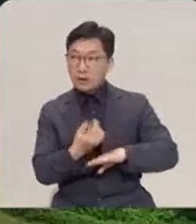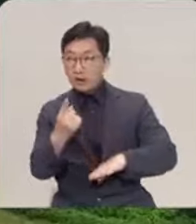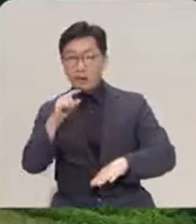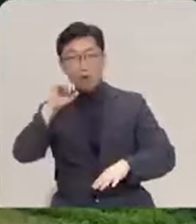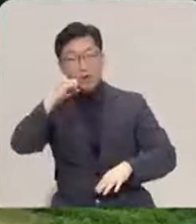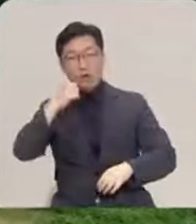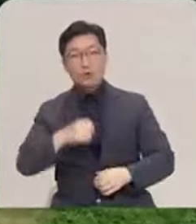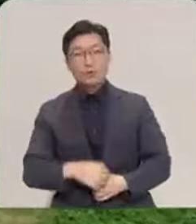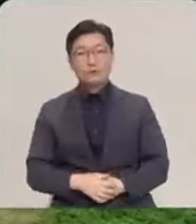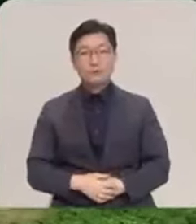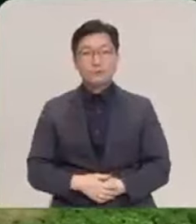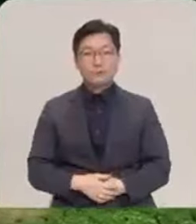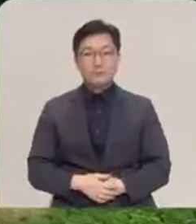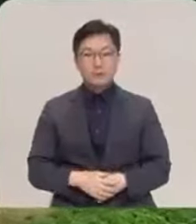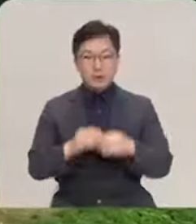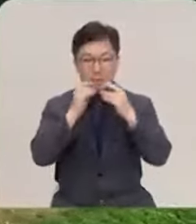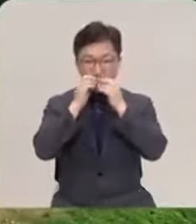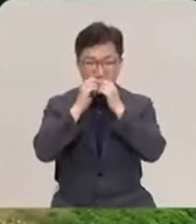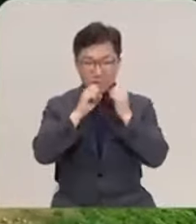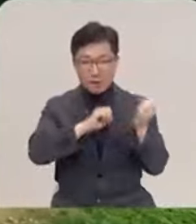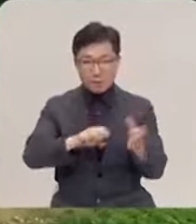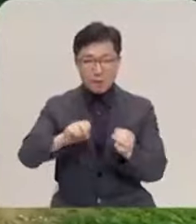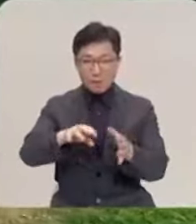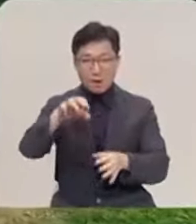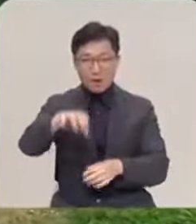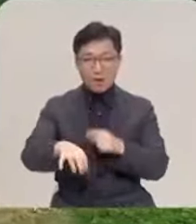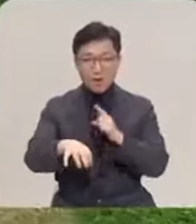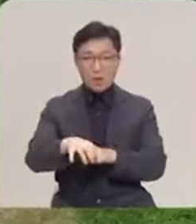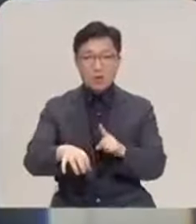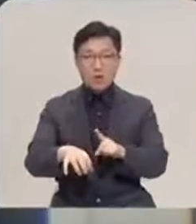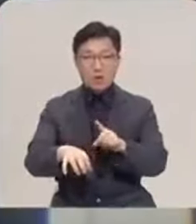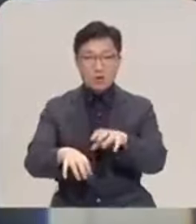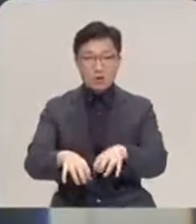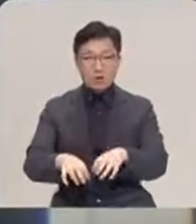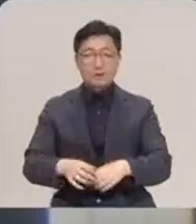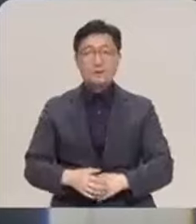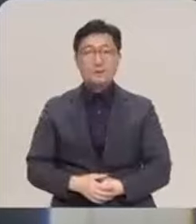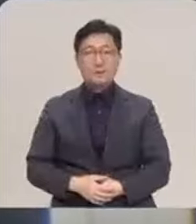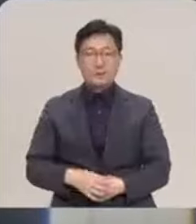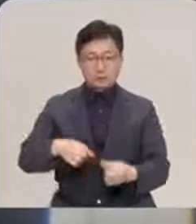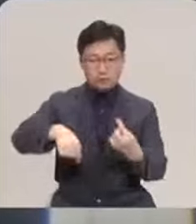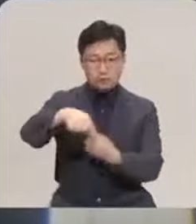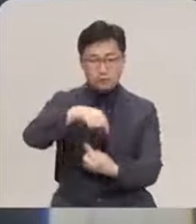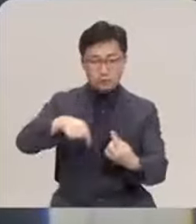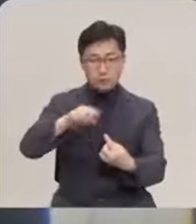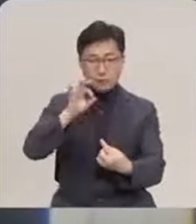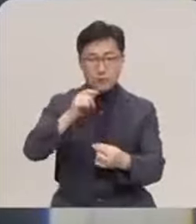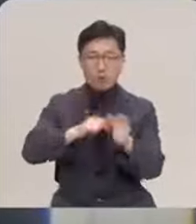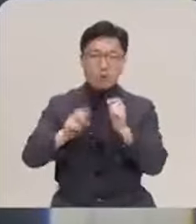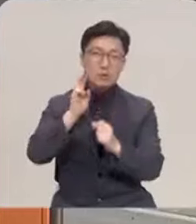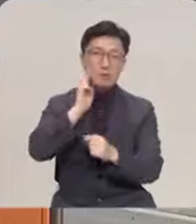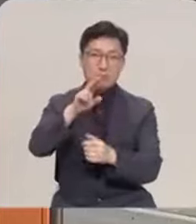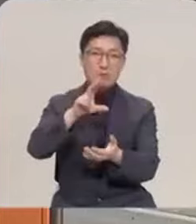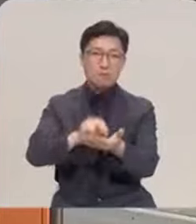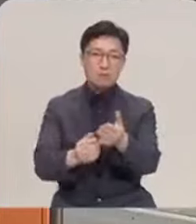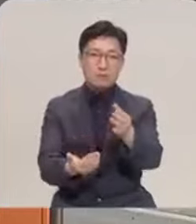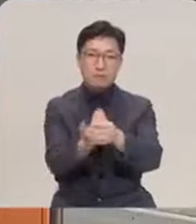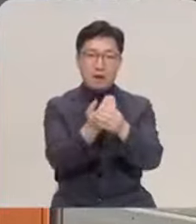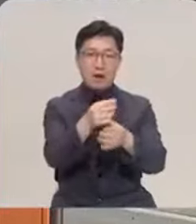있습니다 음식물과 제활용 쓰레기를 처리하는 전주 종합 리사이클링 타운의 운영 상황은 더욱